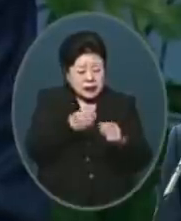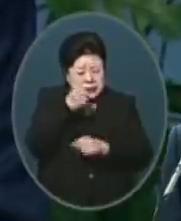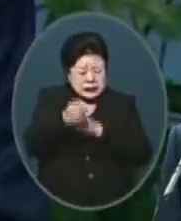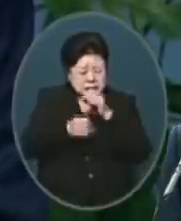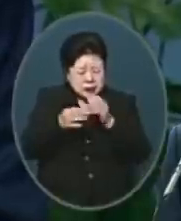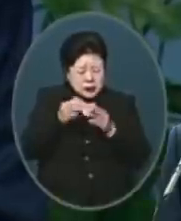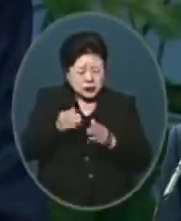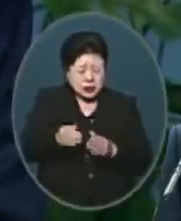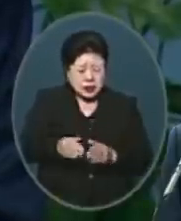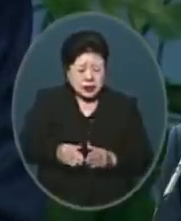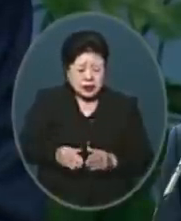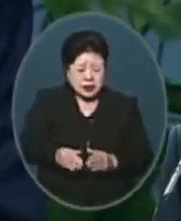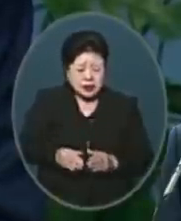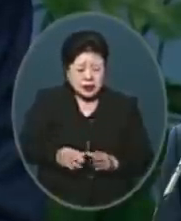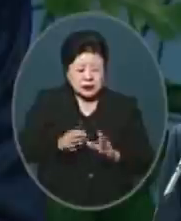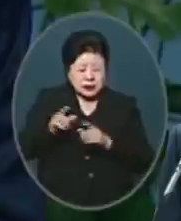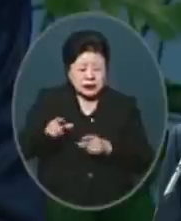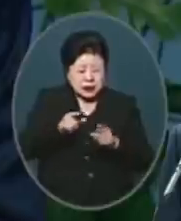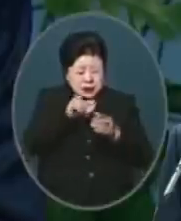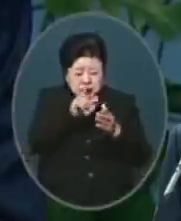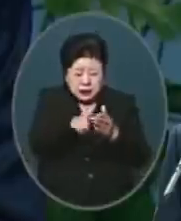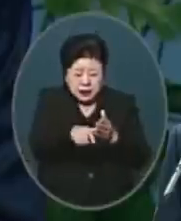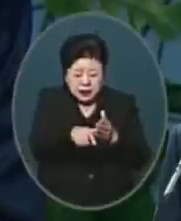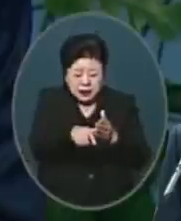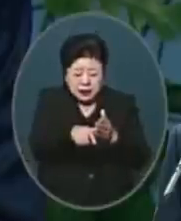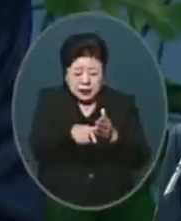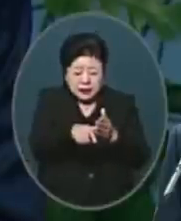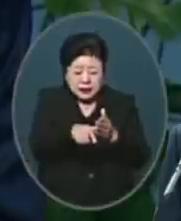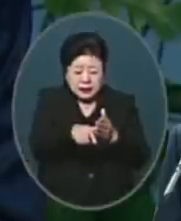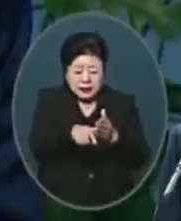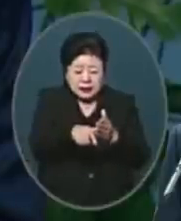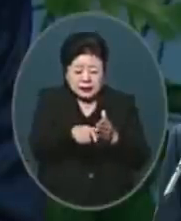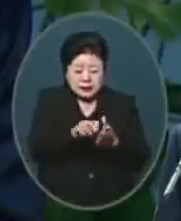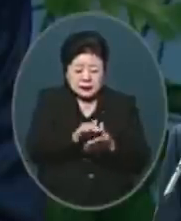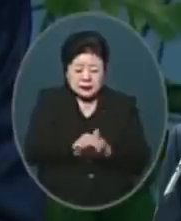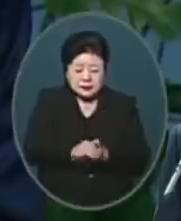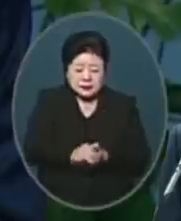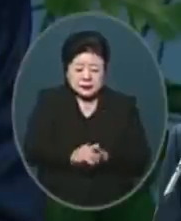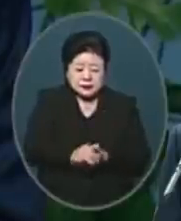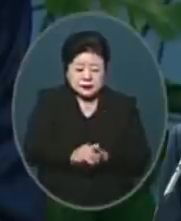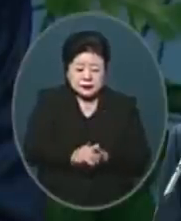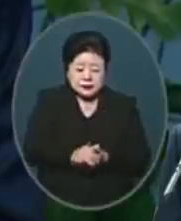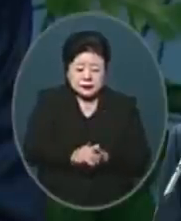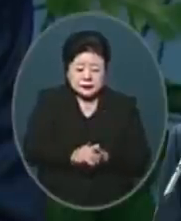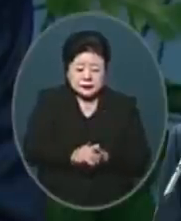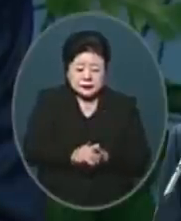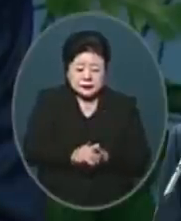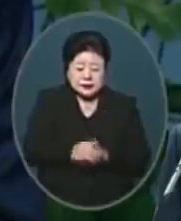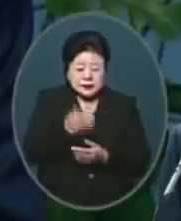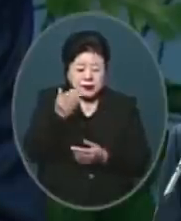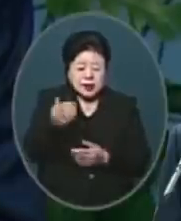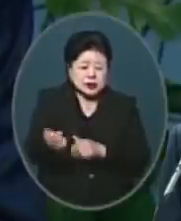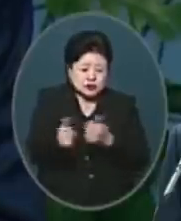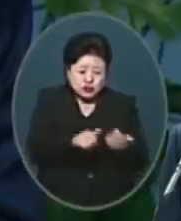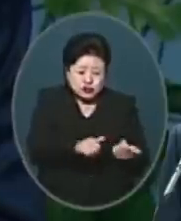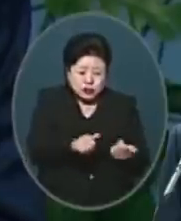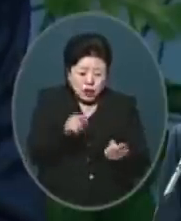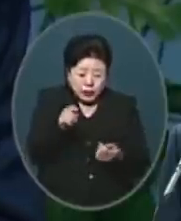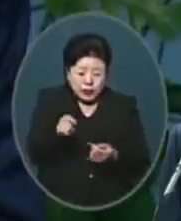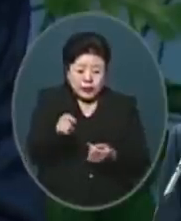33년 동안 지상에 살았었는데 당신이 죽을